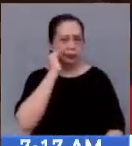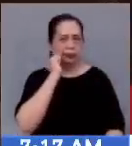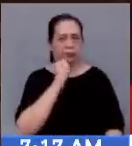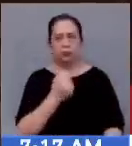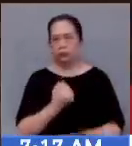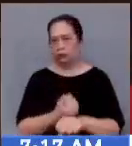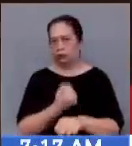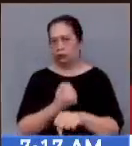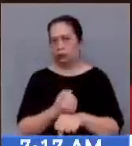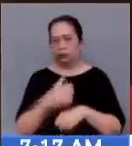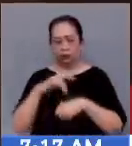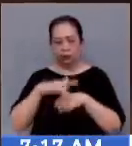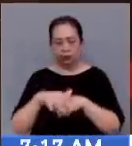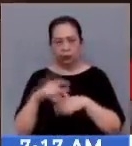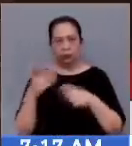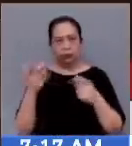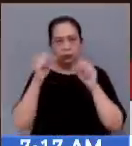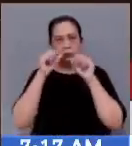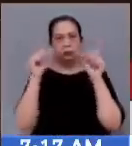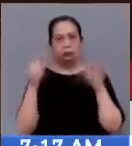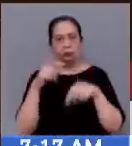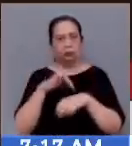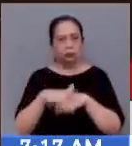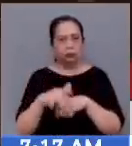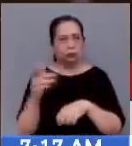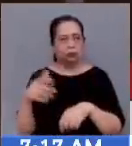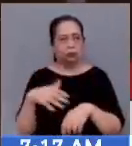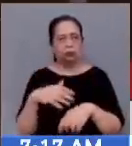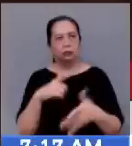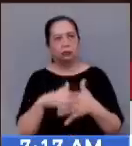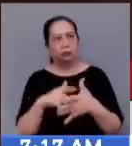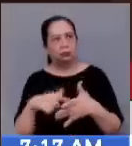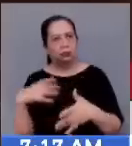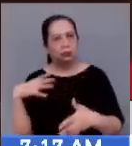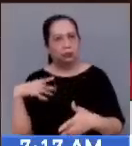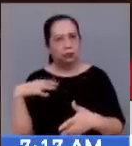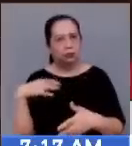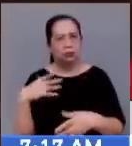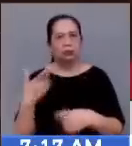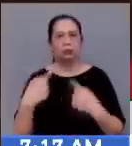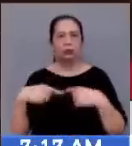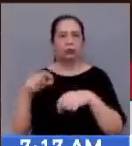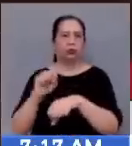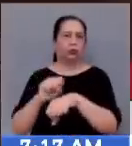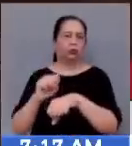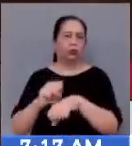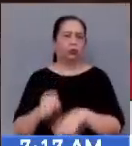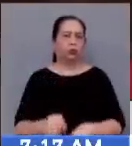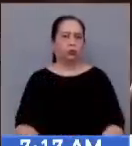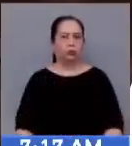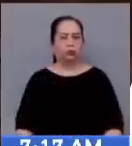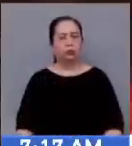Maaga, aalis ka, papuntang trabaho. Sa kalagayan kasi rito,